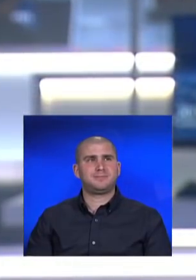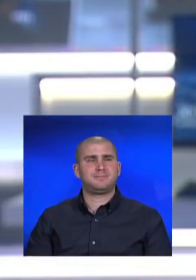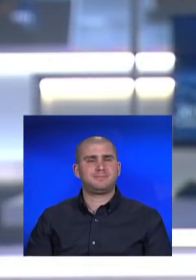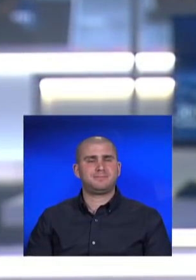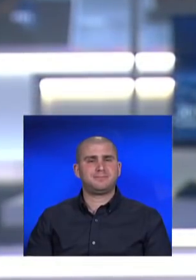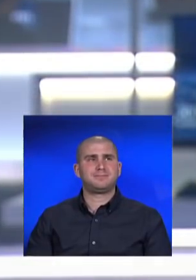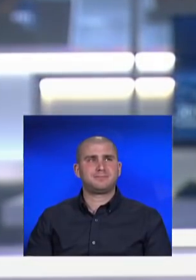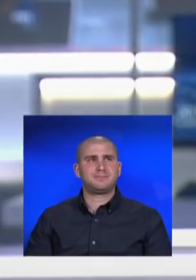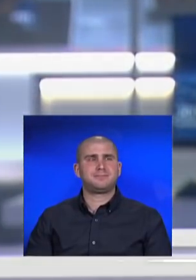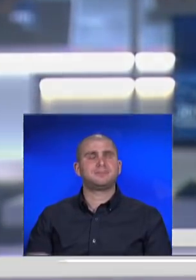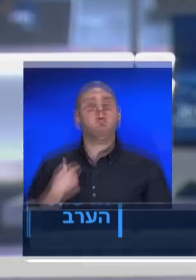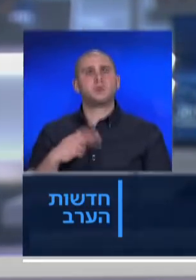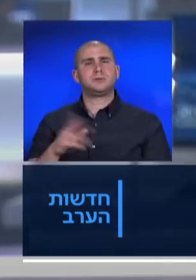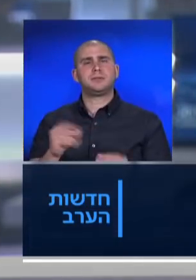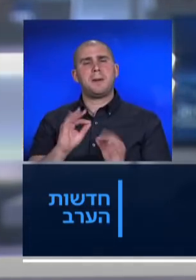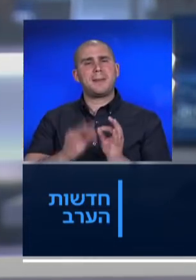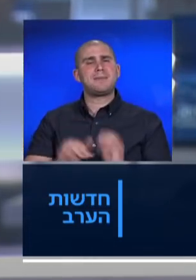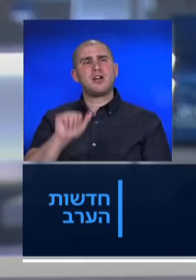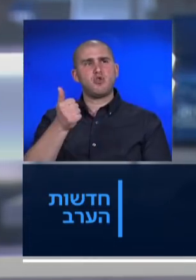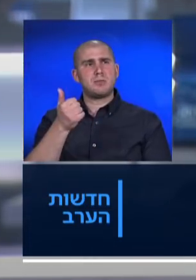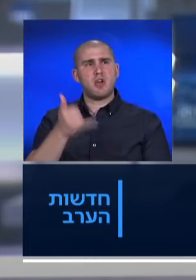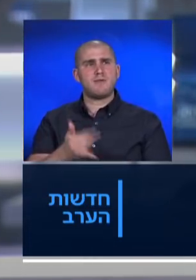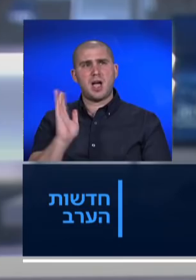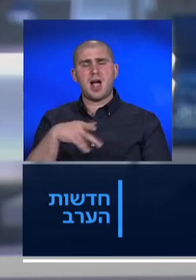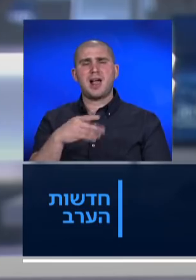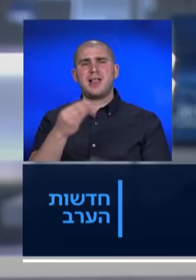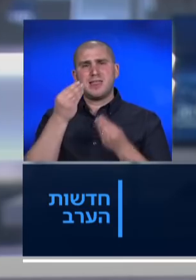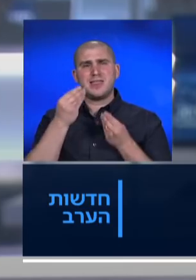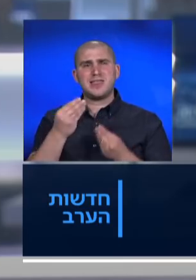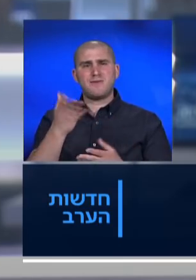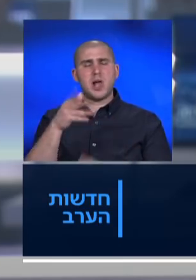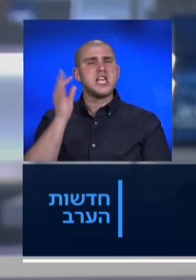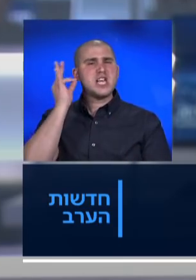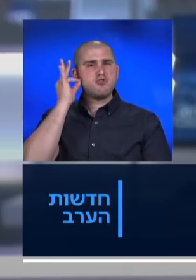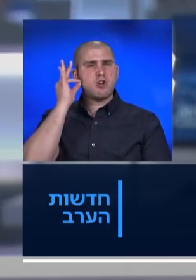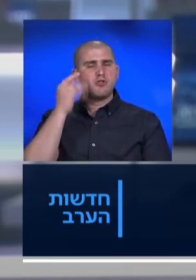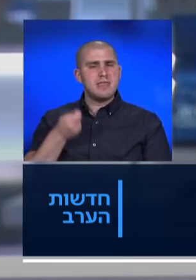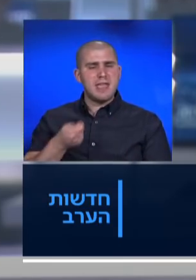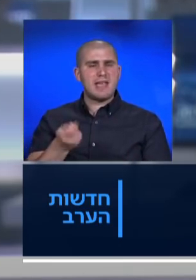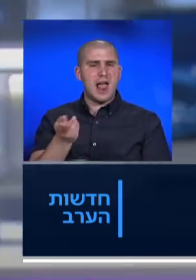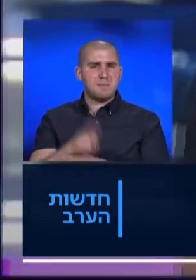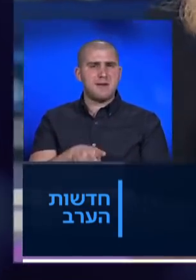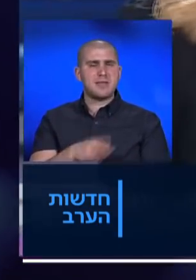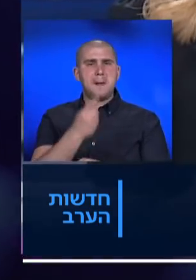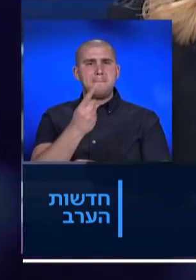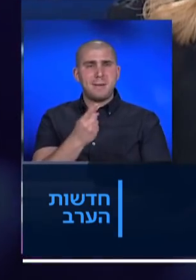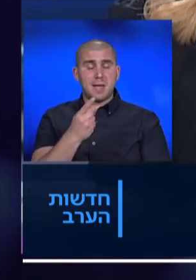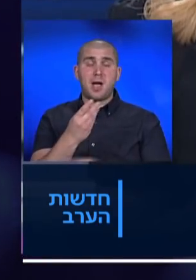אנחנו רוצים להיות עם פרטים ראשונים עכשיו על דיווח על אישה שנדקרה למוות בבת ים, על פי החשד על